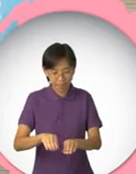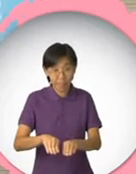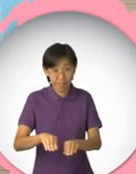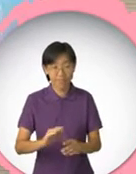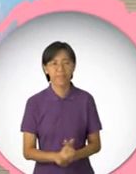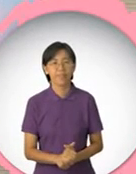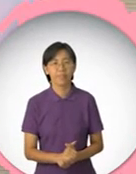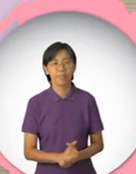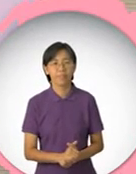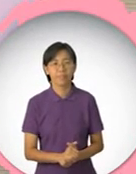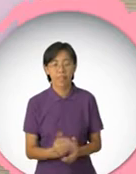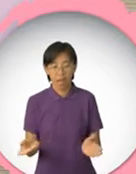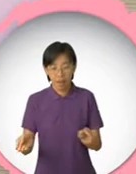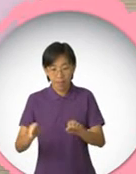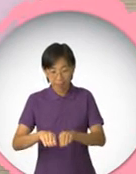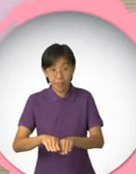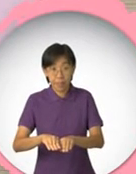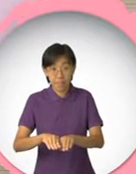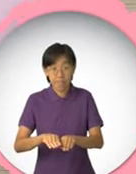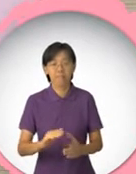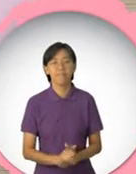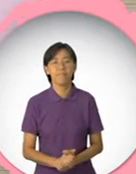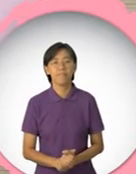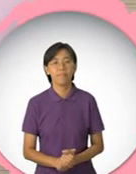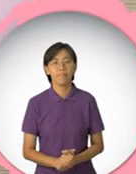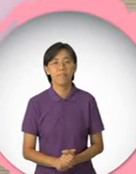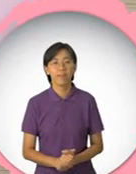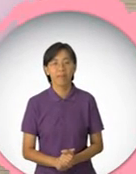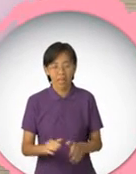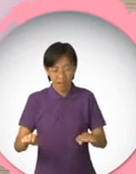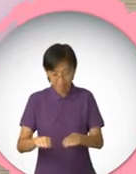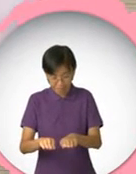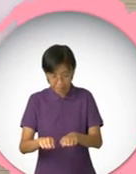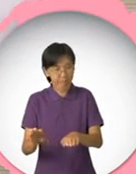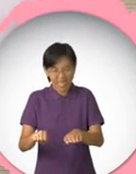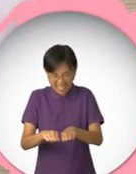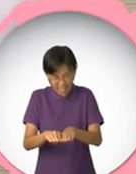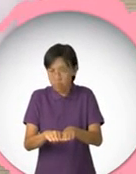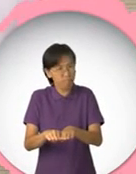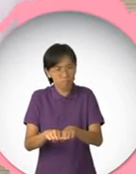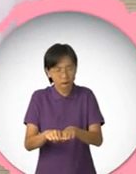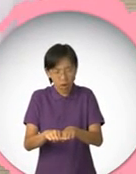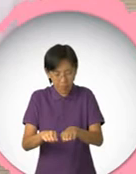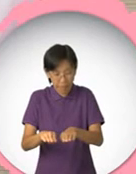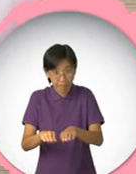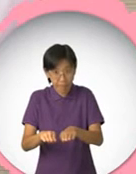ช่แต่ว่าตรงรอยที่เราพับอะค่ะอย่าให้มันชิดกันจนเกินไปนะคะเพราะว่ามันจะมีบริเวณสันทบอ